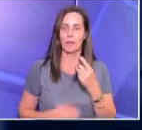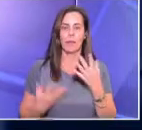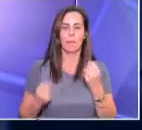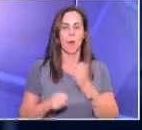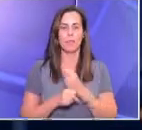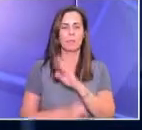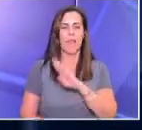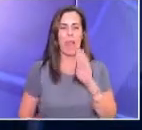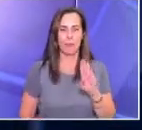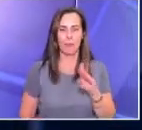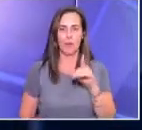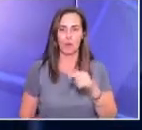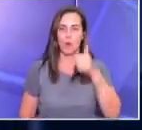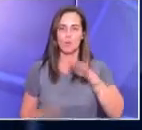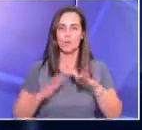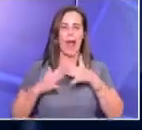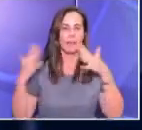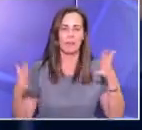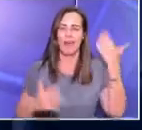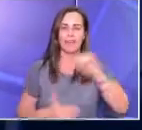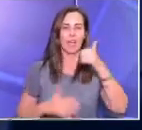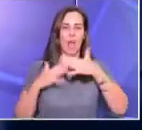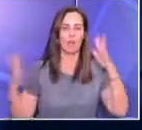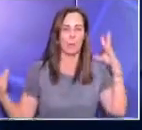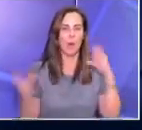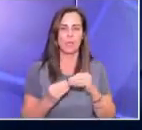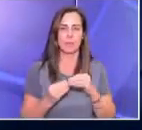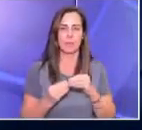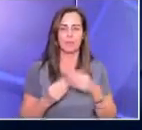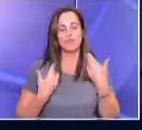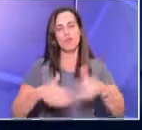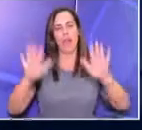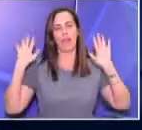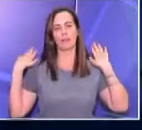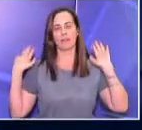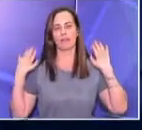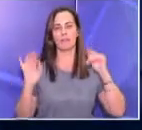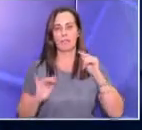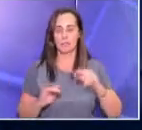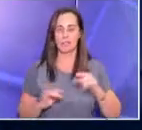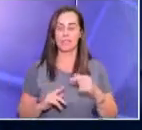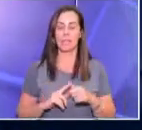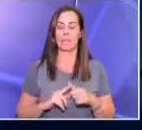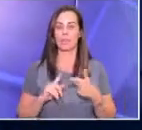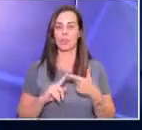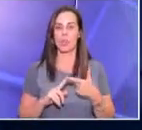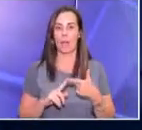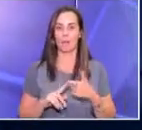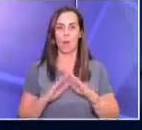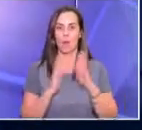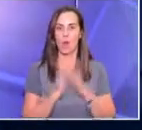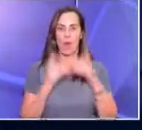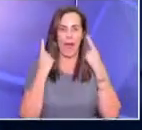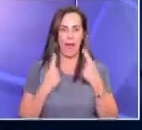את זה לביבי נתניהו, אתה ראש ממשלה ענק, היית הכי גדול בכל הזמנים. שחרר אותנו. שחרר אותנו, זה אחד. שתיים, כל העניין